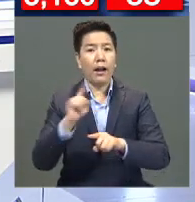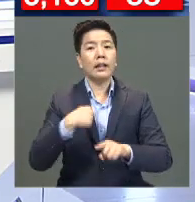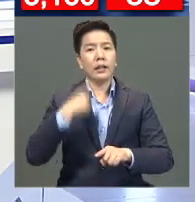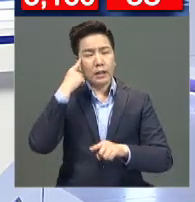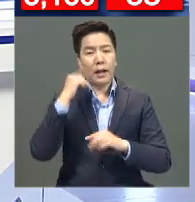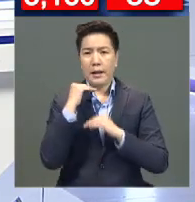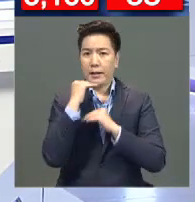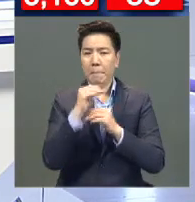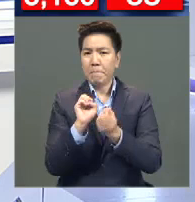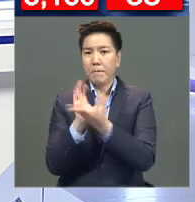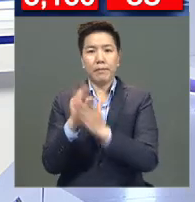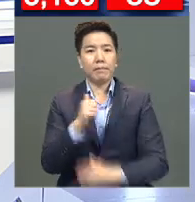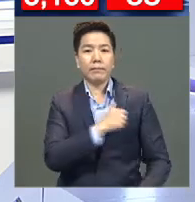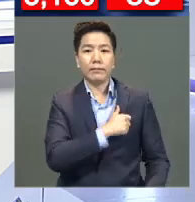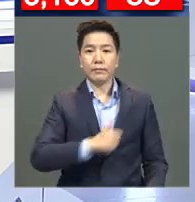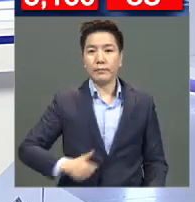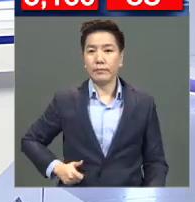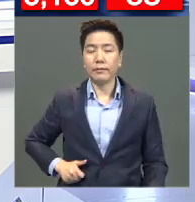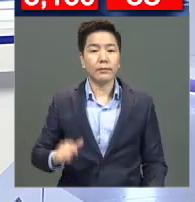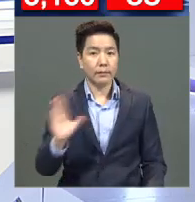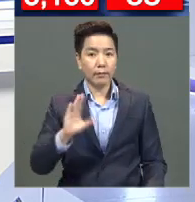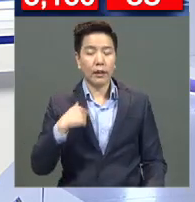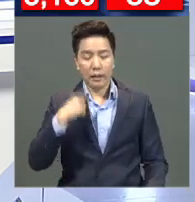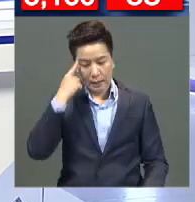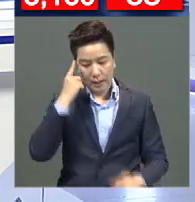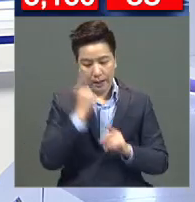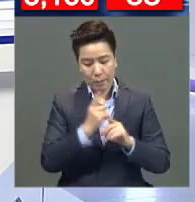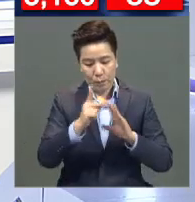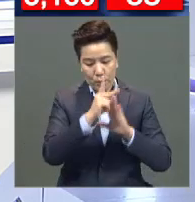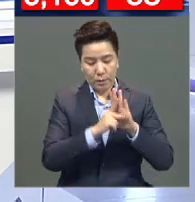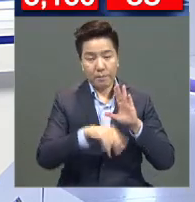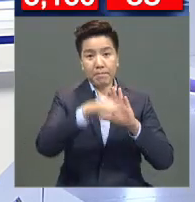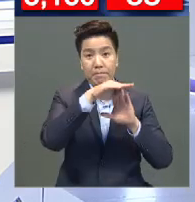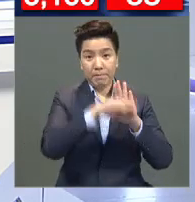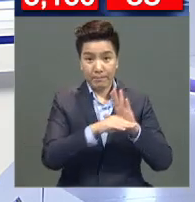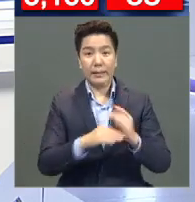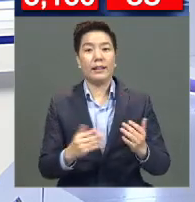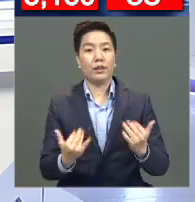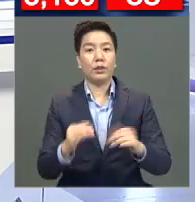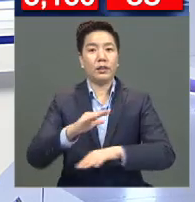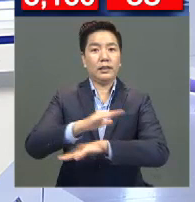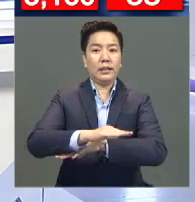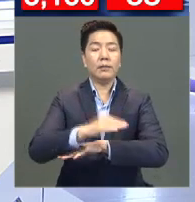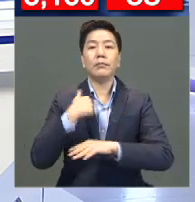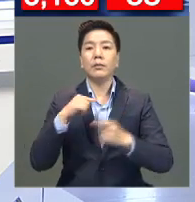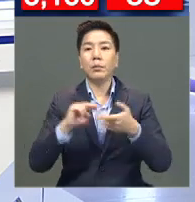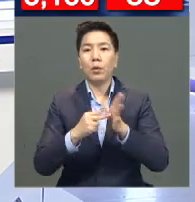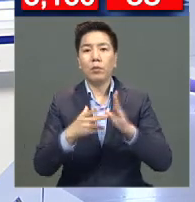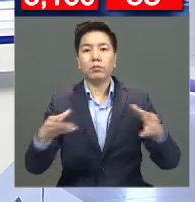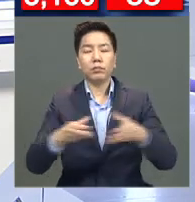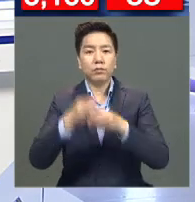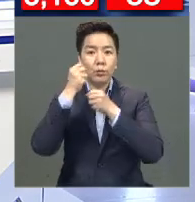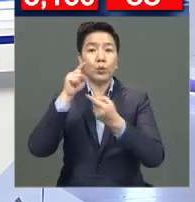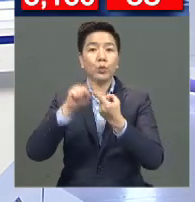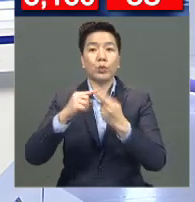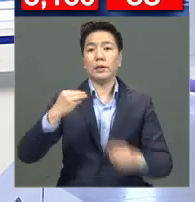ไม่ก้าวล่วงสถาบันนะคะแล้วก็ให้ทำตามกฎหมายที่กำหนดไว้นะคะอย่างเย็นวันนี้เนี่ยก็จะมีการชุมนุมกัน